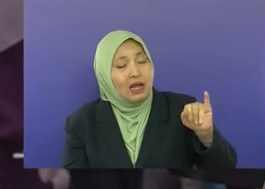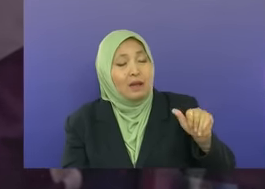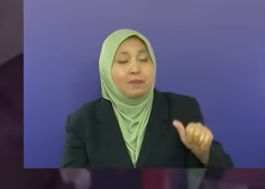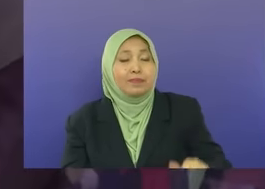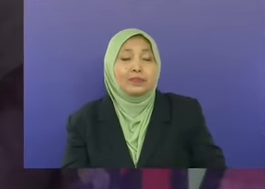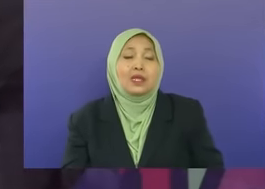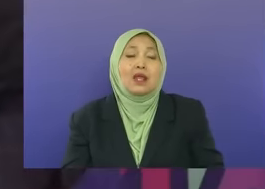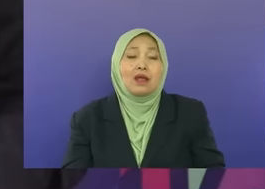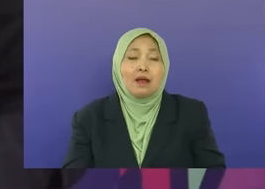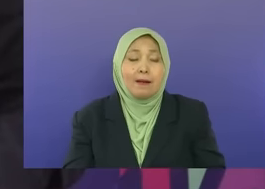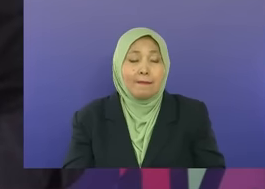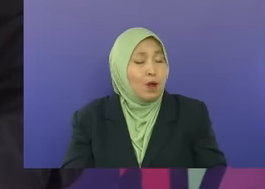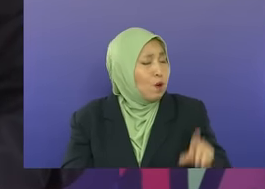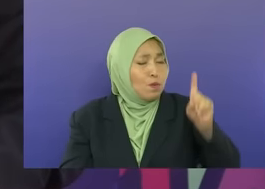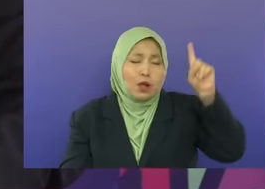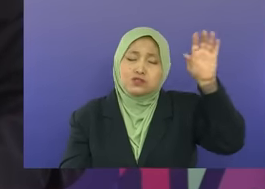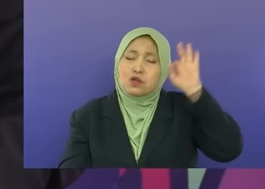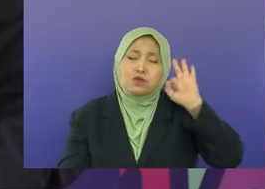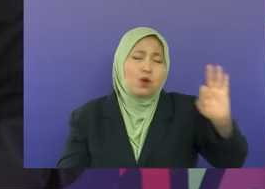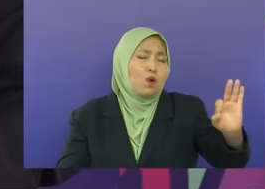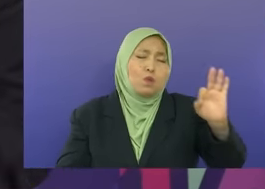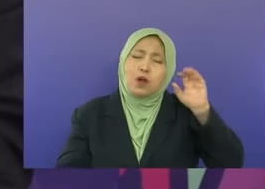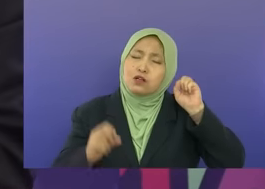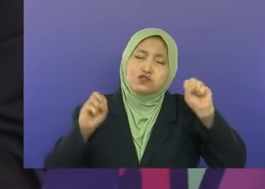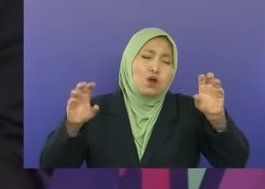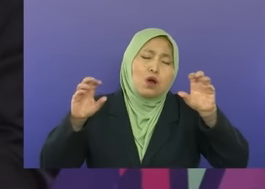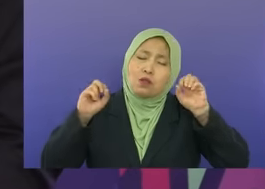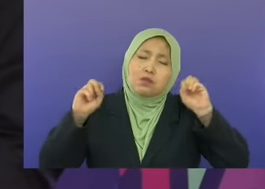Subhanallah Masya Allah tabarakallah